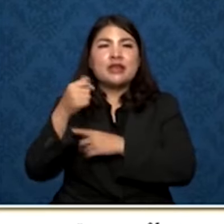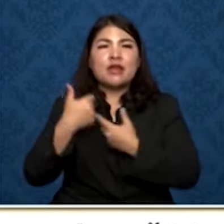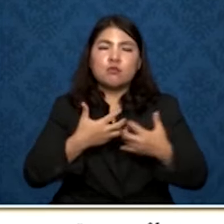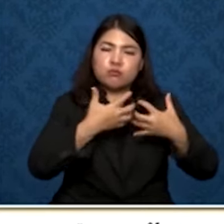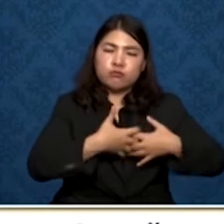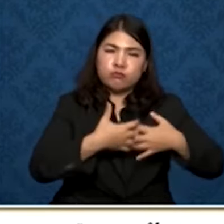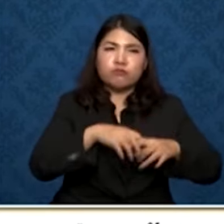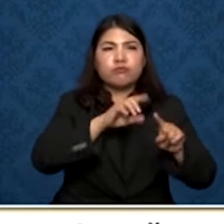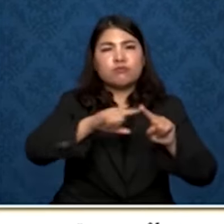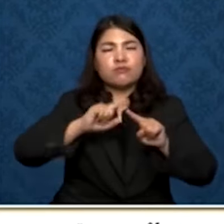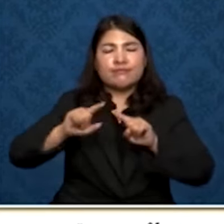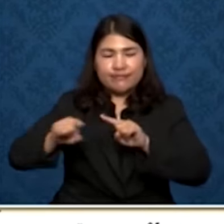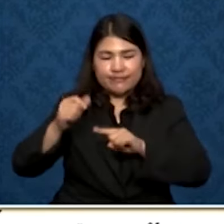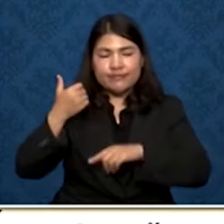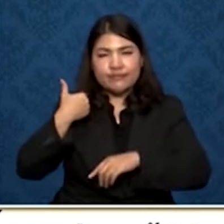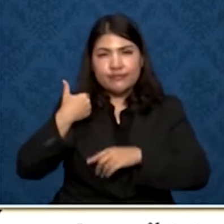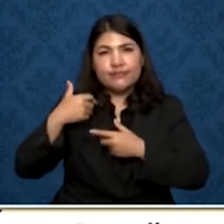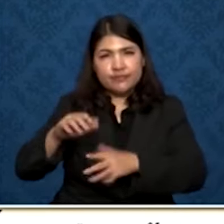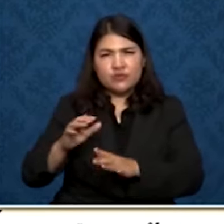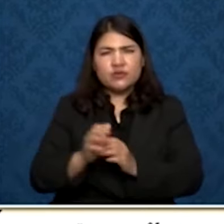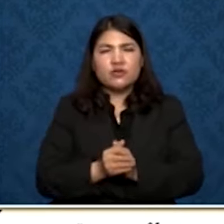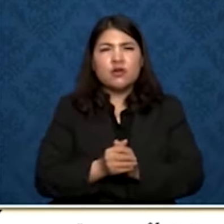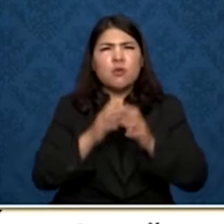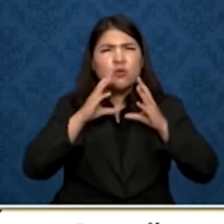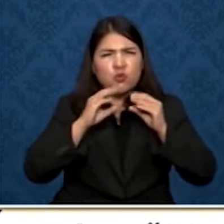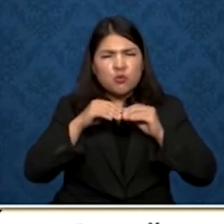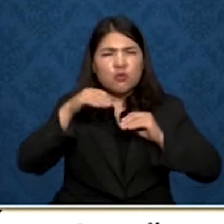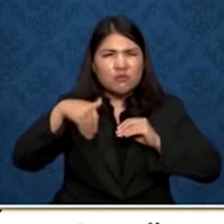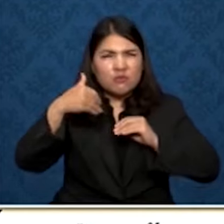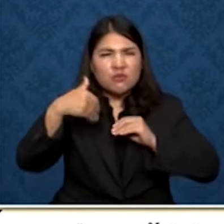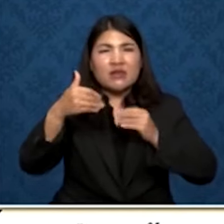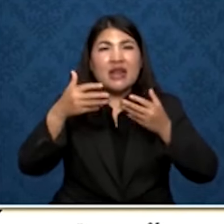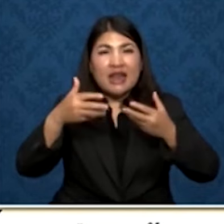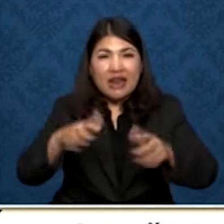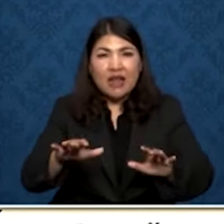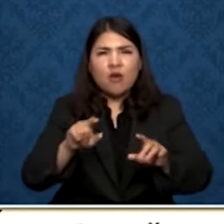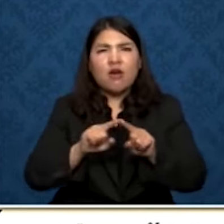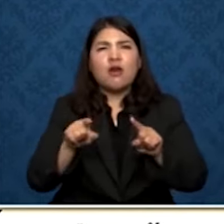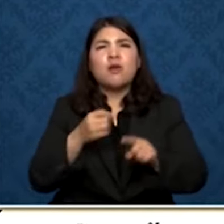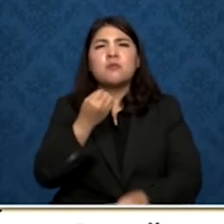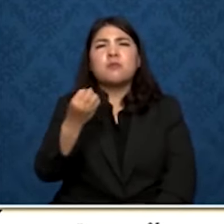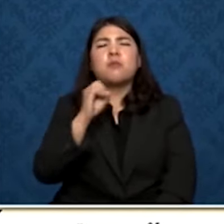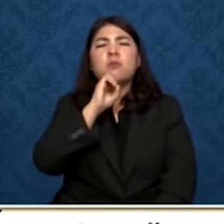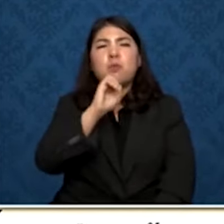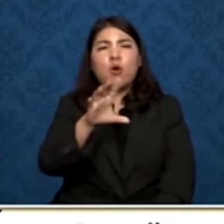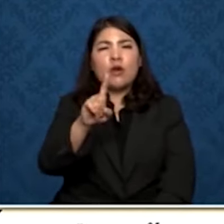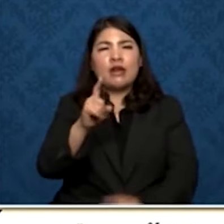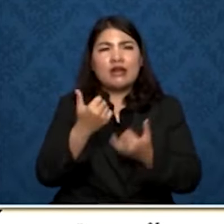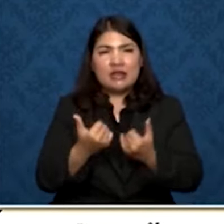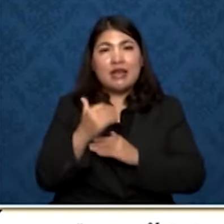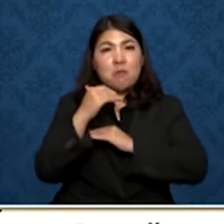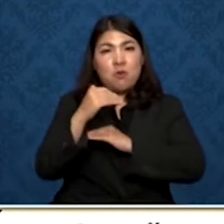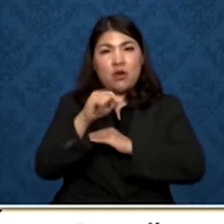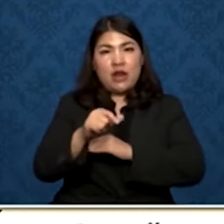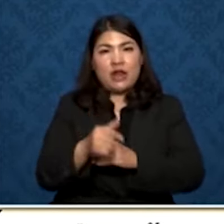กรรมต่ซึ่งพอประชุมกได้ไปเรื่อยครับ ก็มีปากฏบอกว่ากำหนดให้กอง